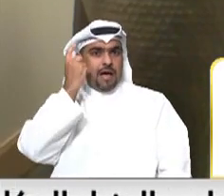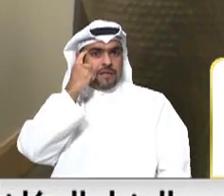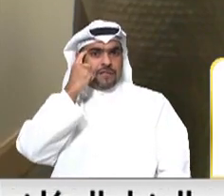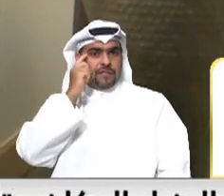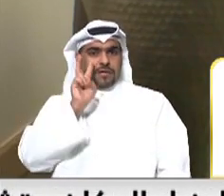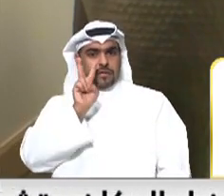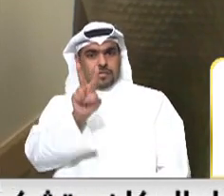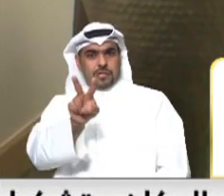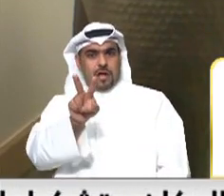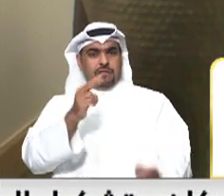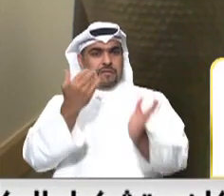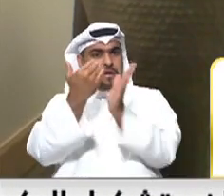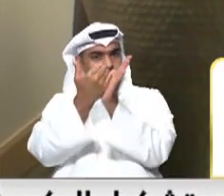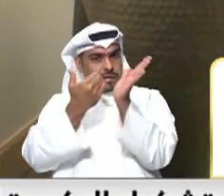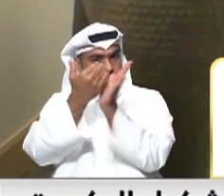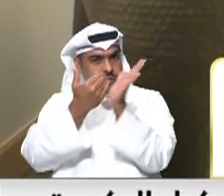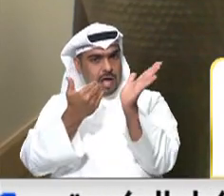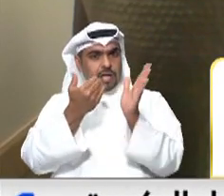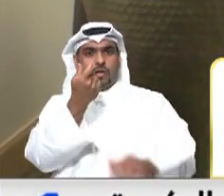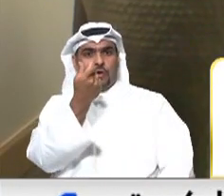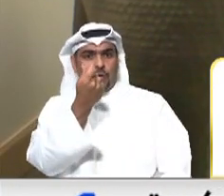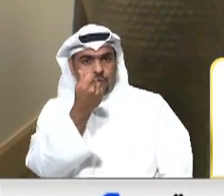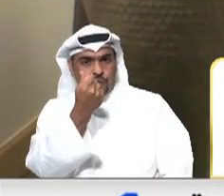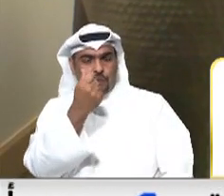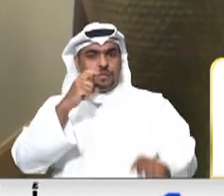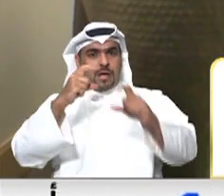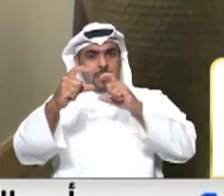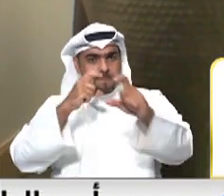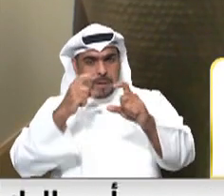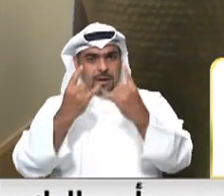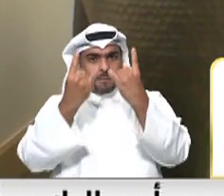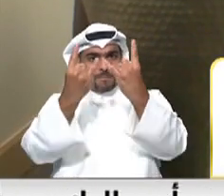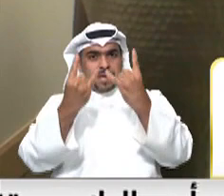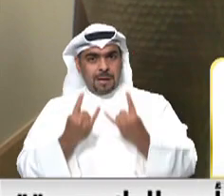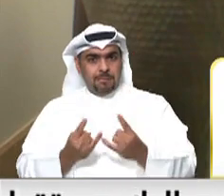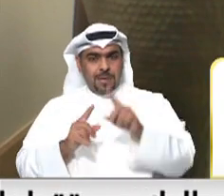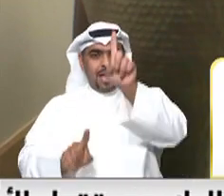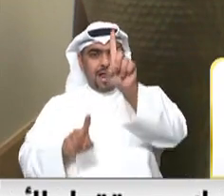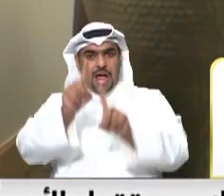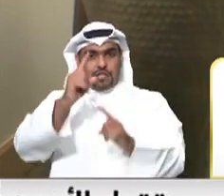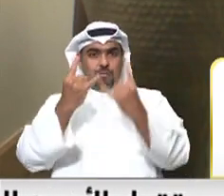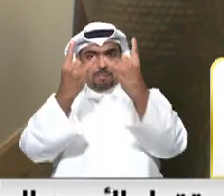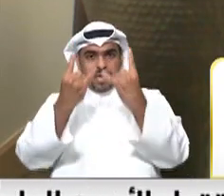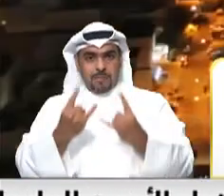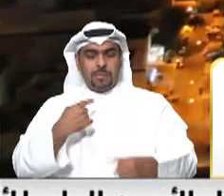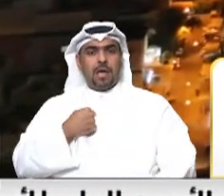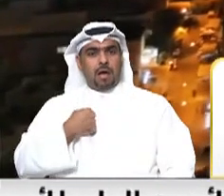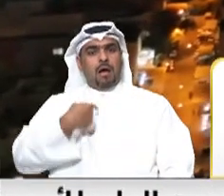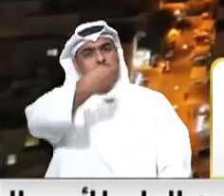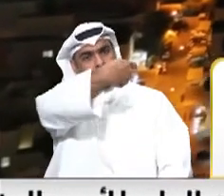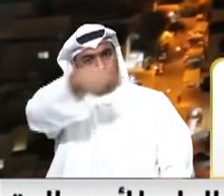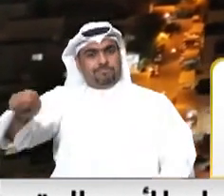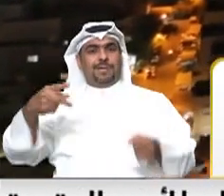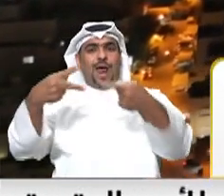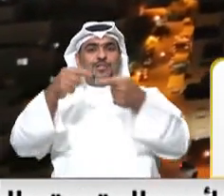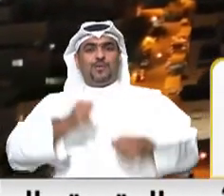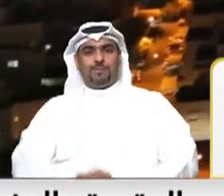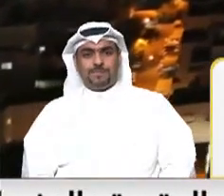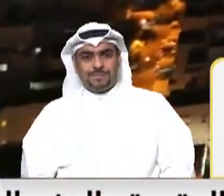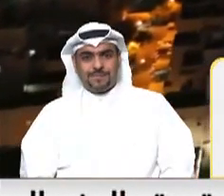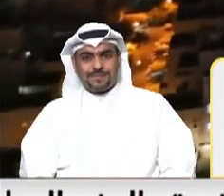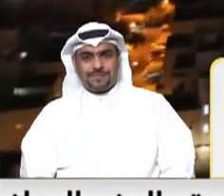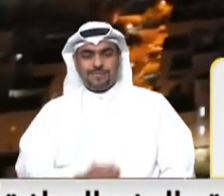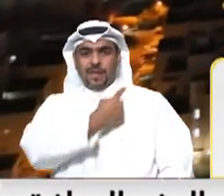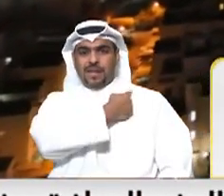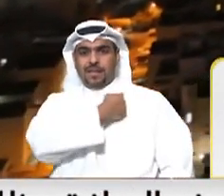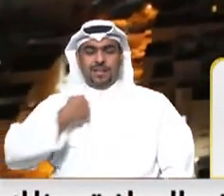الأخيرة للوفد الصيني لإدراج بعض الشركات في بورصة الكويت لما لها أهمية عالمية. تسعى بورصة الكويت